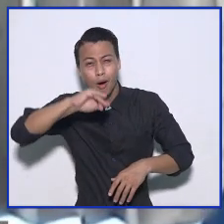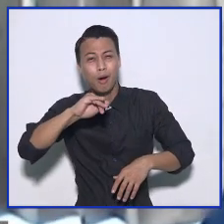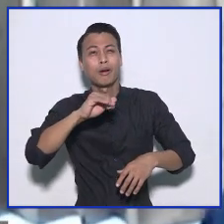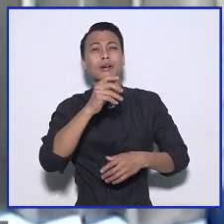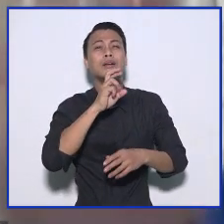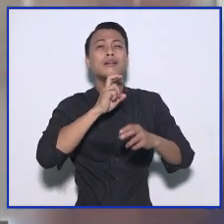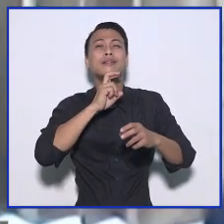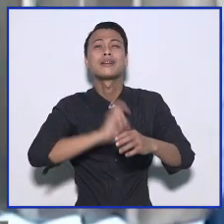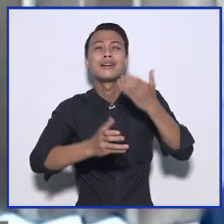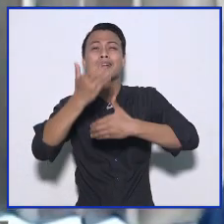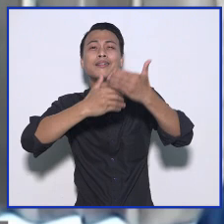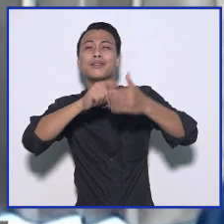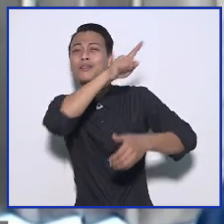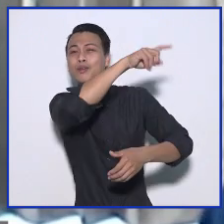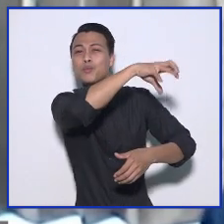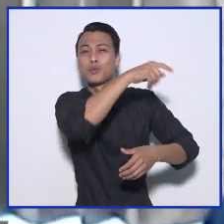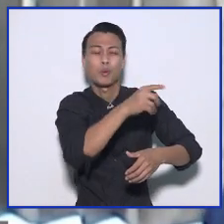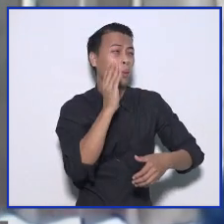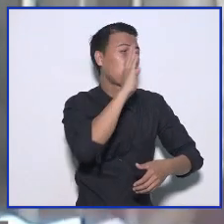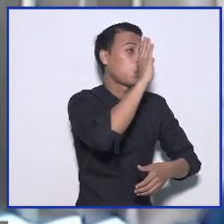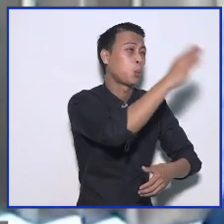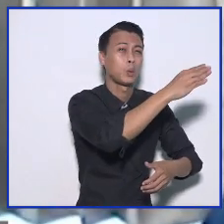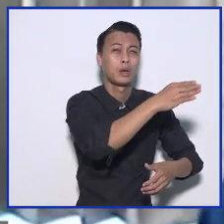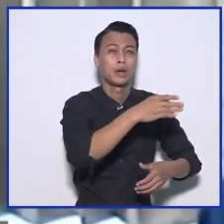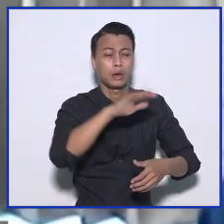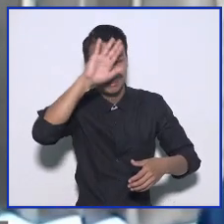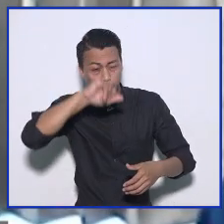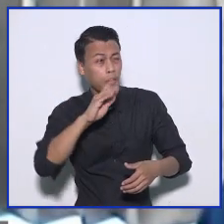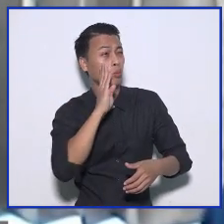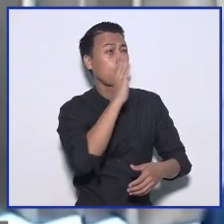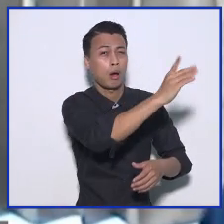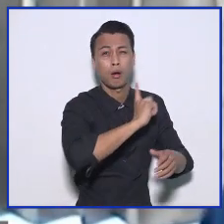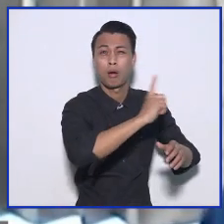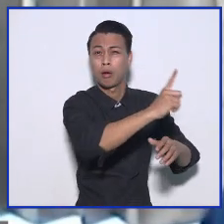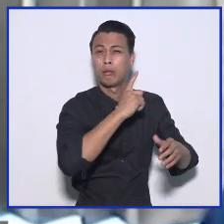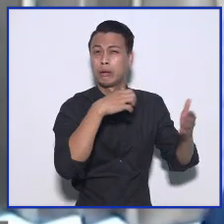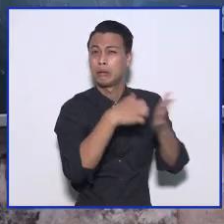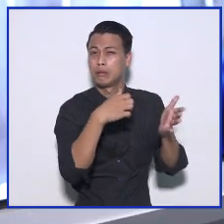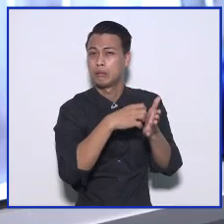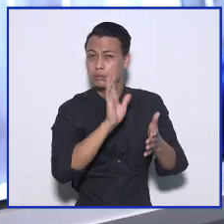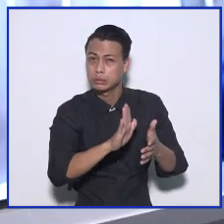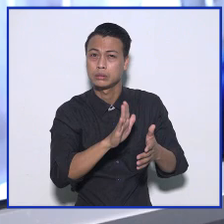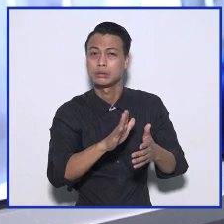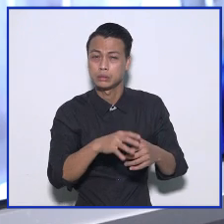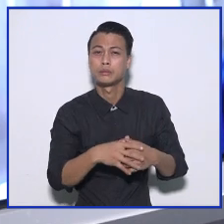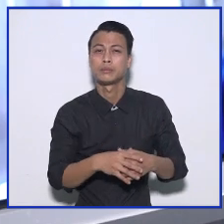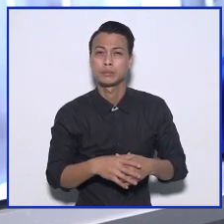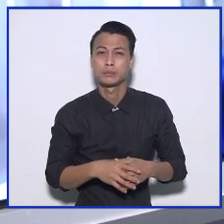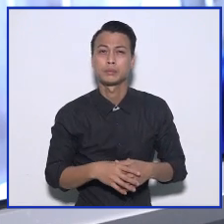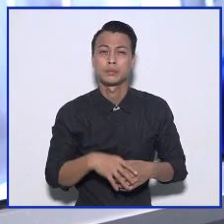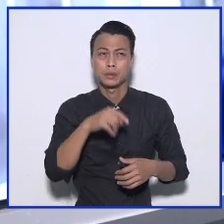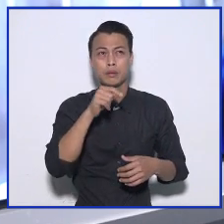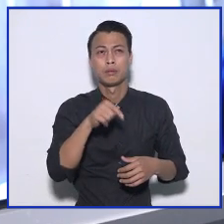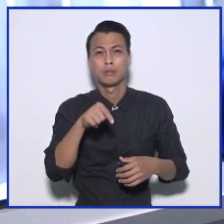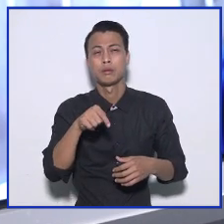တ်ရွှေပြည်သားတို့ဟိုရှိတကုံတို့ဆိုရင်အရန်ဝေးပါတယ်အရန်ဝေးတဲ့နေရာလာပြီးစေကံပြဖို့လို့စေကုကုဆိုတော့တော်တော်လေးခက်ခဲပါတယ်အဲ့တော့အခုနောက်ပိုင်းမှာလူမှုဘုံ